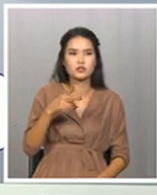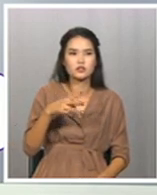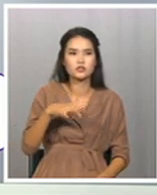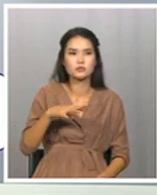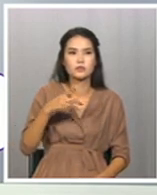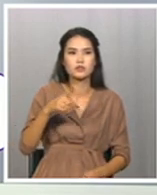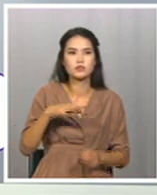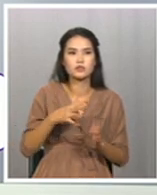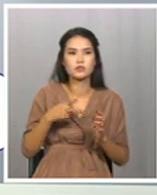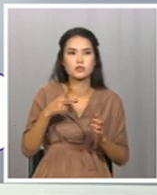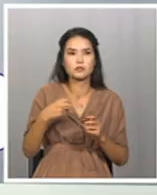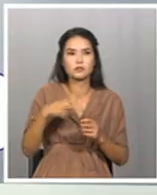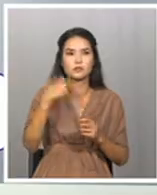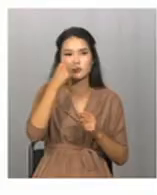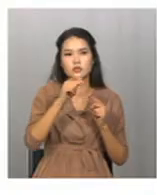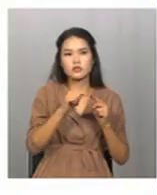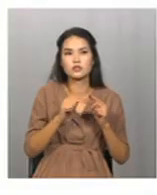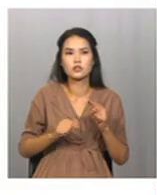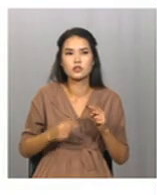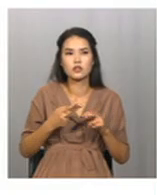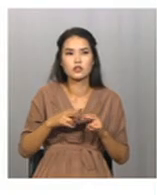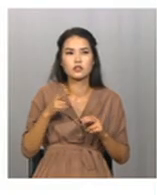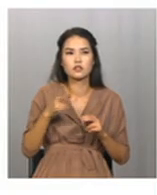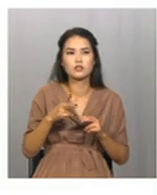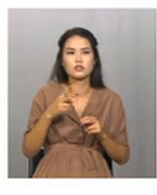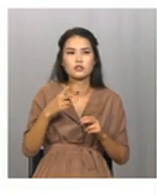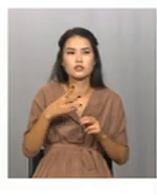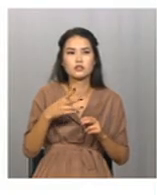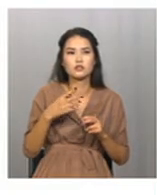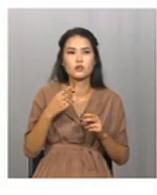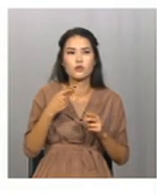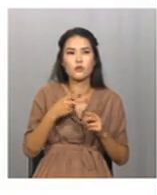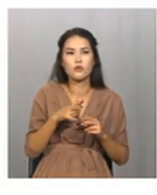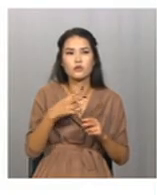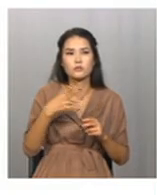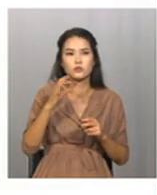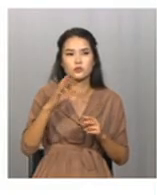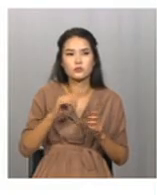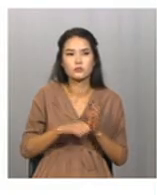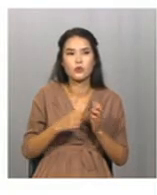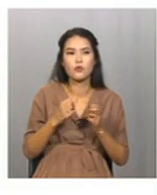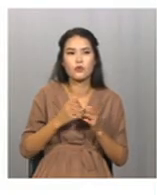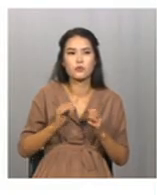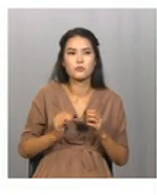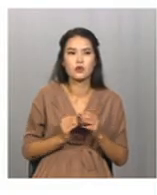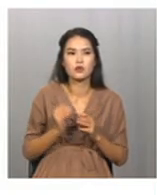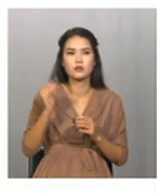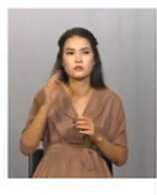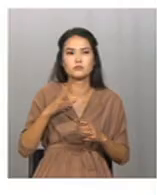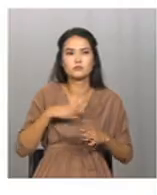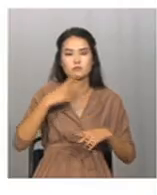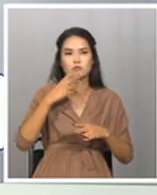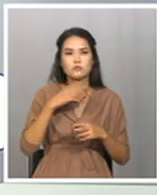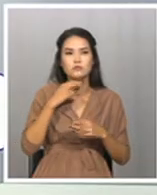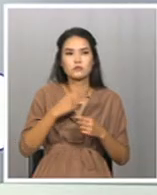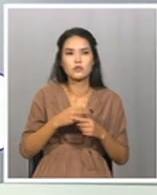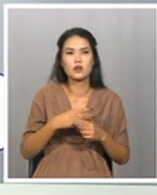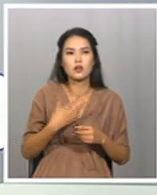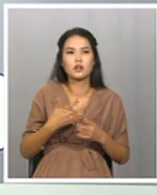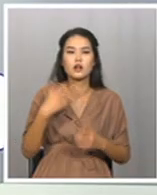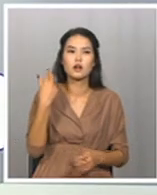табысты көретін болсақ, жан басына шаққан кезде 2305 доллардан 10,000 долларға дейін көтерілген көреміз. Сәйкесінше,